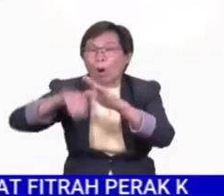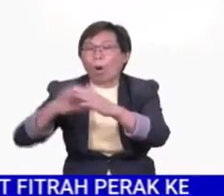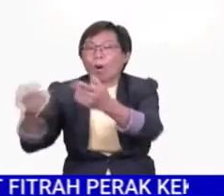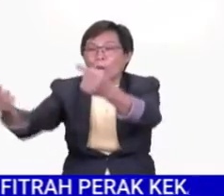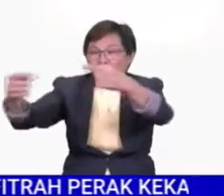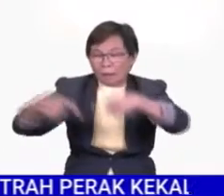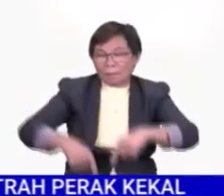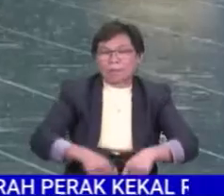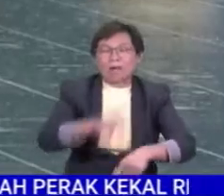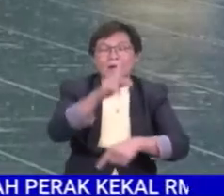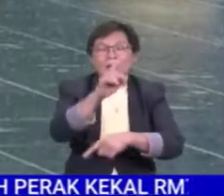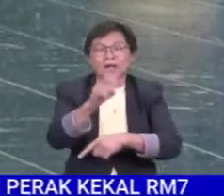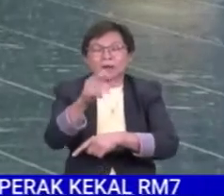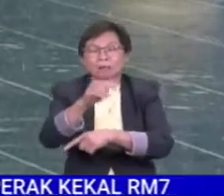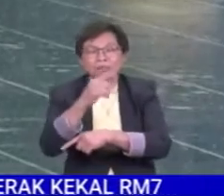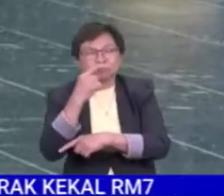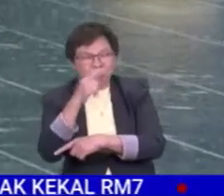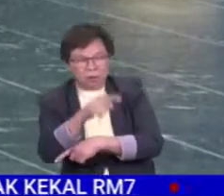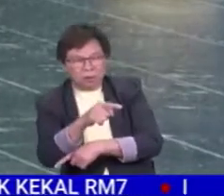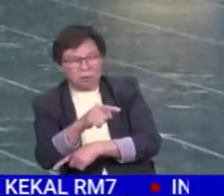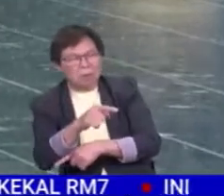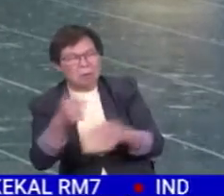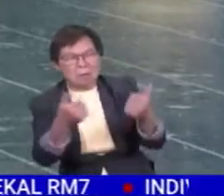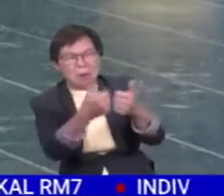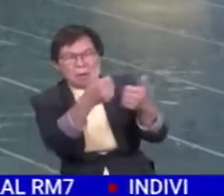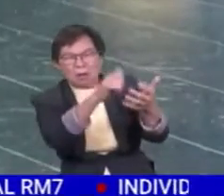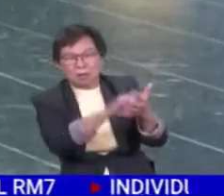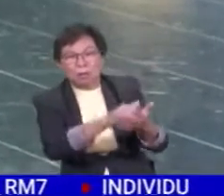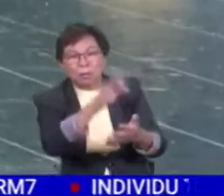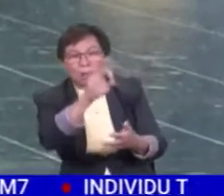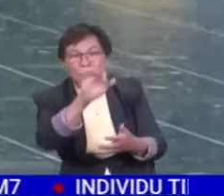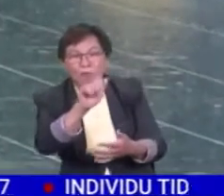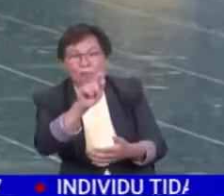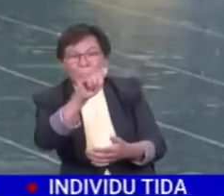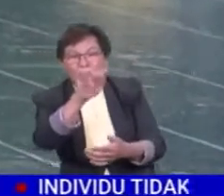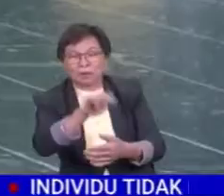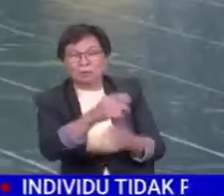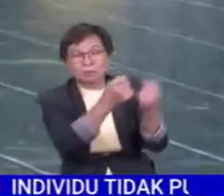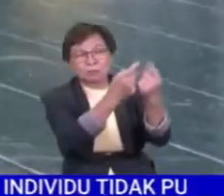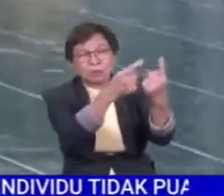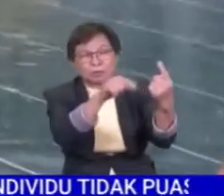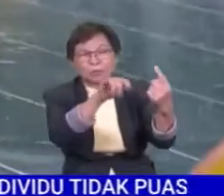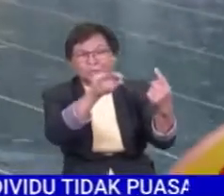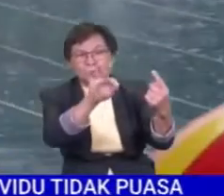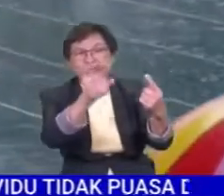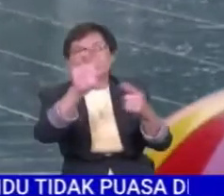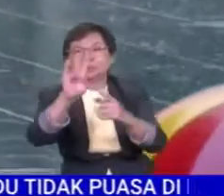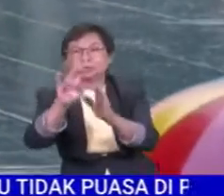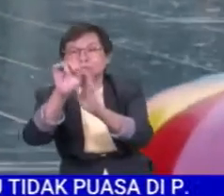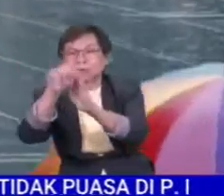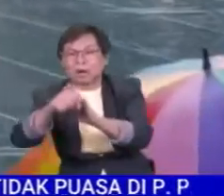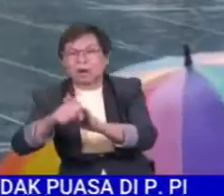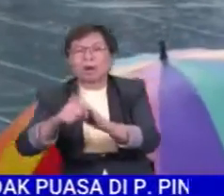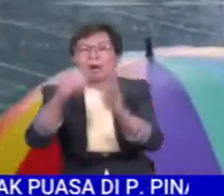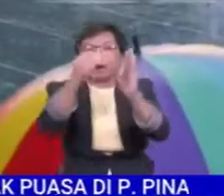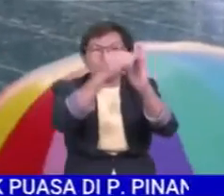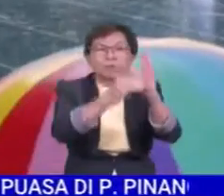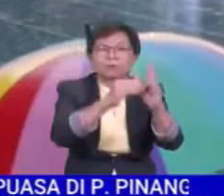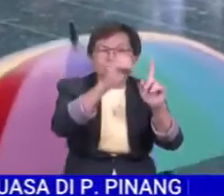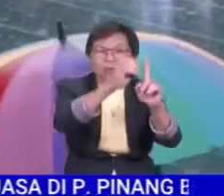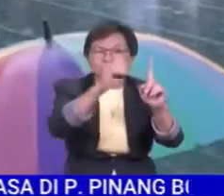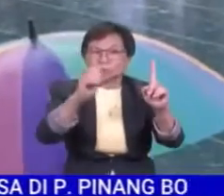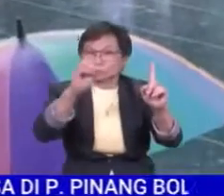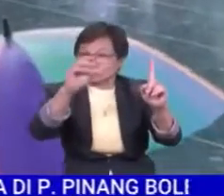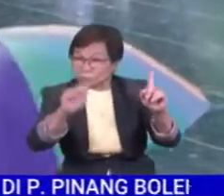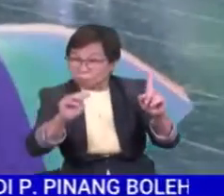mengambil kira pencapaian kejaran berkenaan meskipun Fati Ilana mencatat 11.97 saat di dalam acara 100